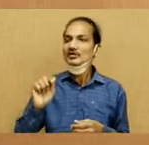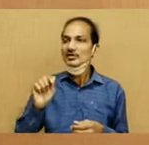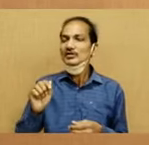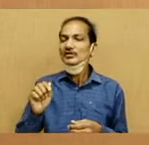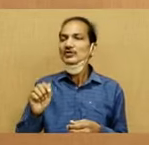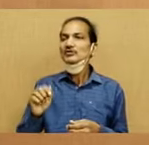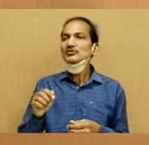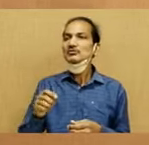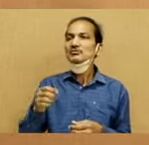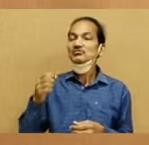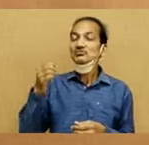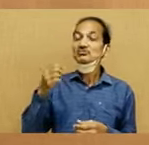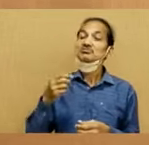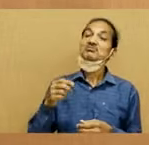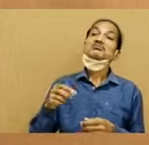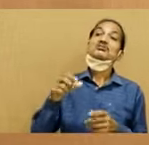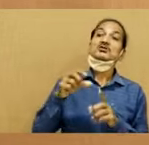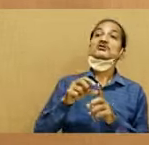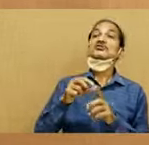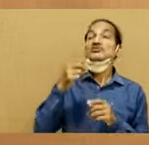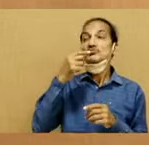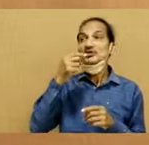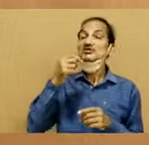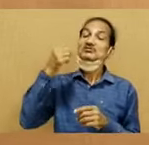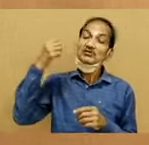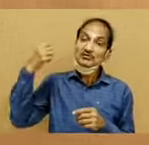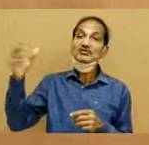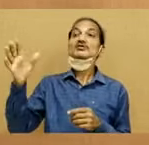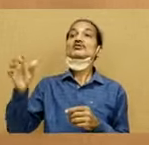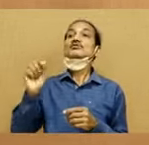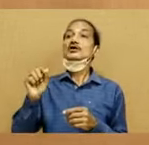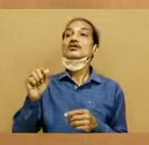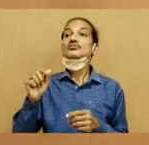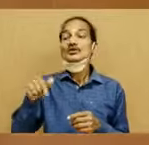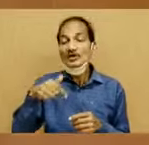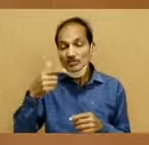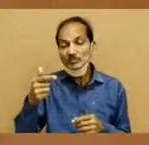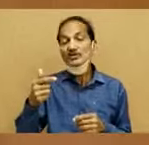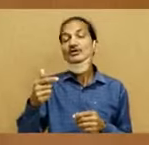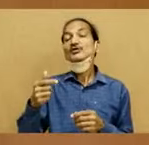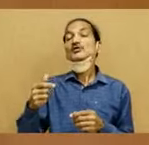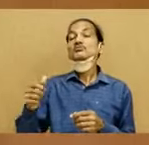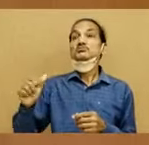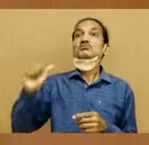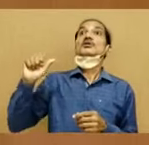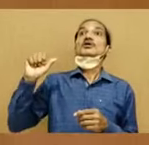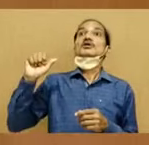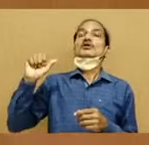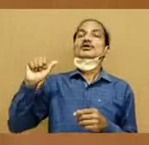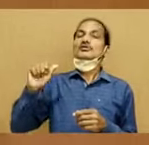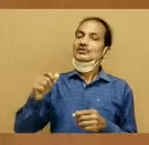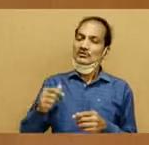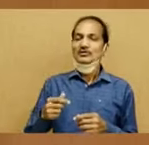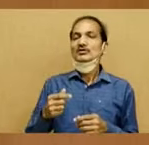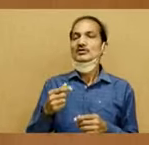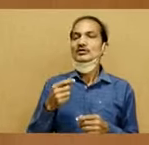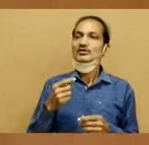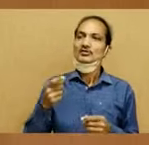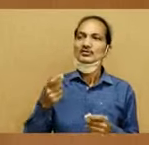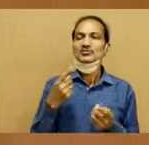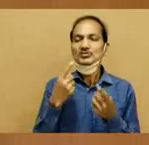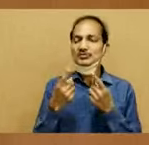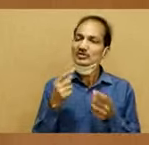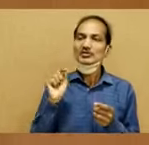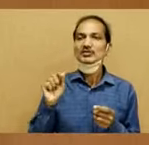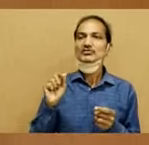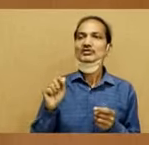ତାର ବ୍ୟବହାର କଥା ବିଚାର କରିବା। ଧନ୍ୟବାଦ। ତାପରେ ଆଉ ଗୋଟେ ପ୍ରଶ୍ନ ନେବା ଶ୍ରୀଯୁକ୍ତ